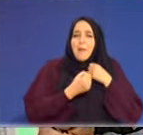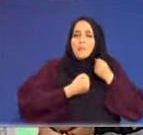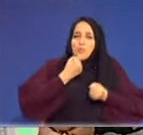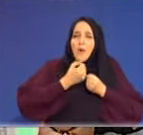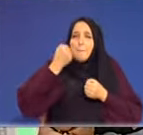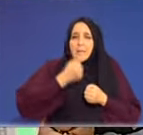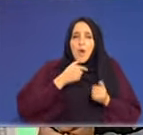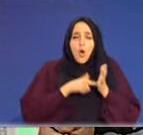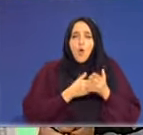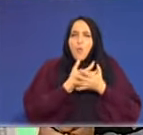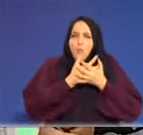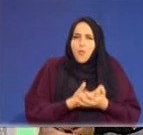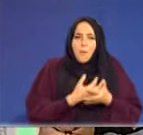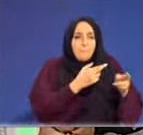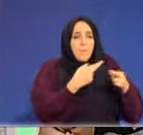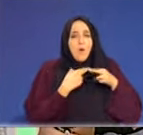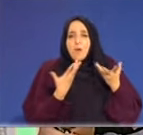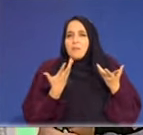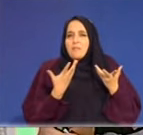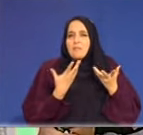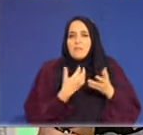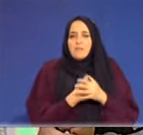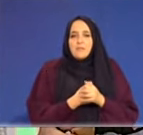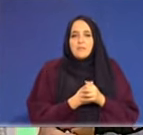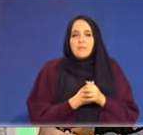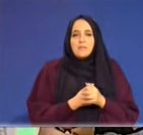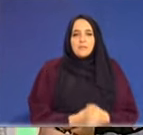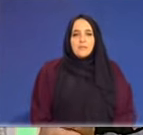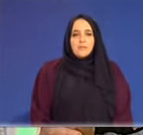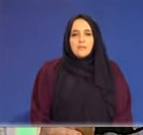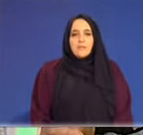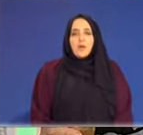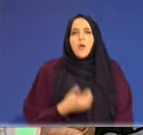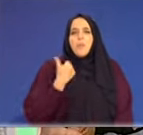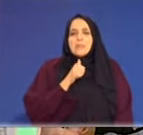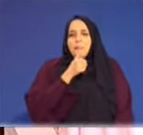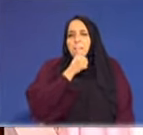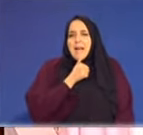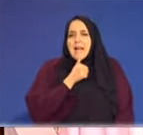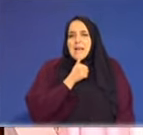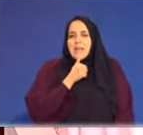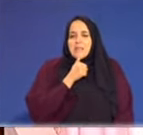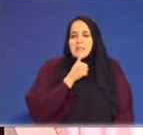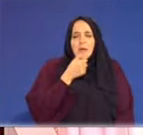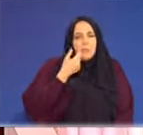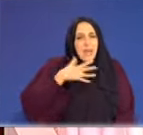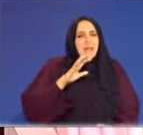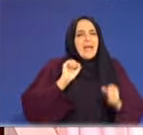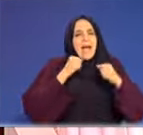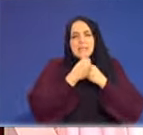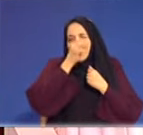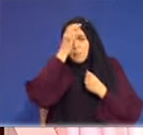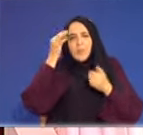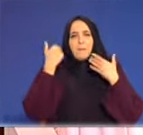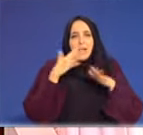أكثر أكثر من الألم الأول. ممكن هذاك الألم يقول يعني غلطت ونساه مش عارف فيه، ولا هذاك